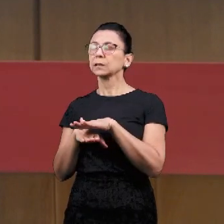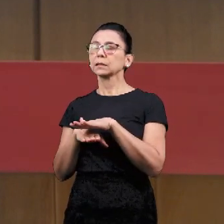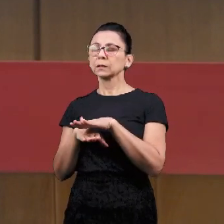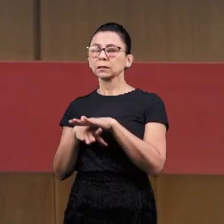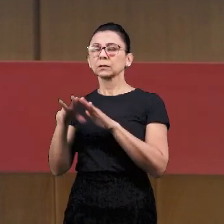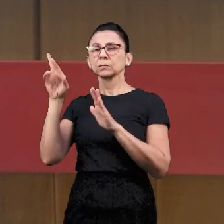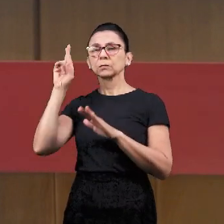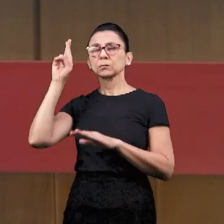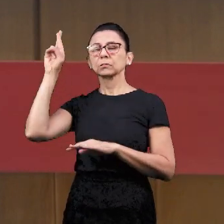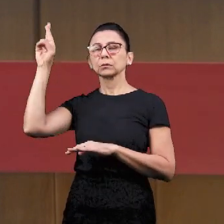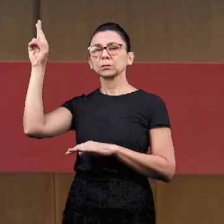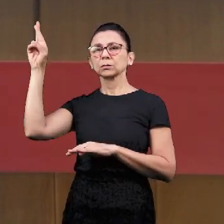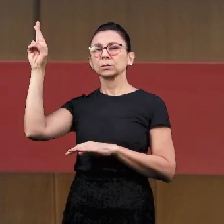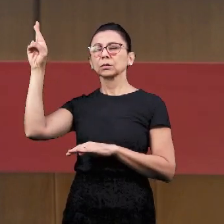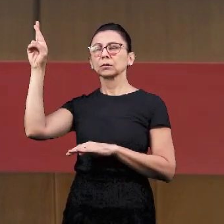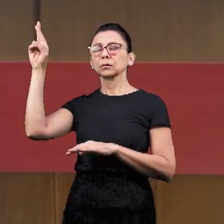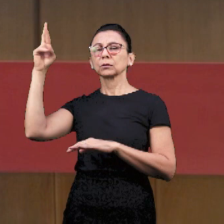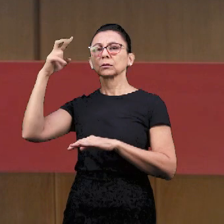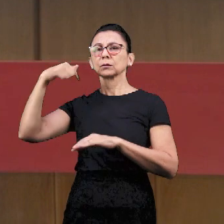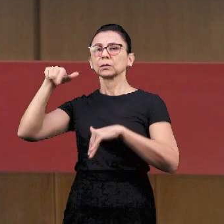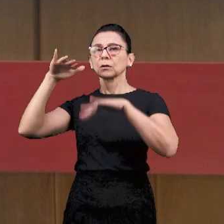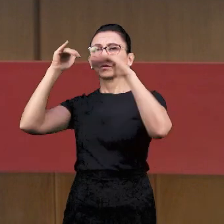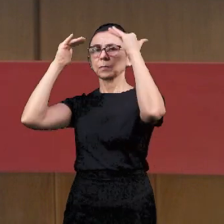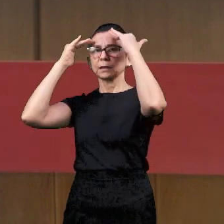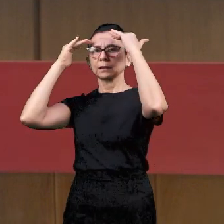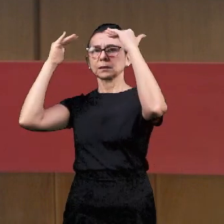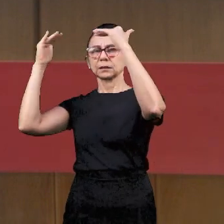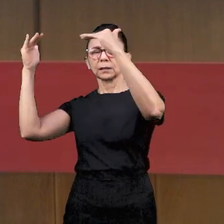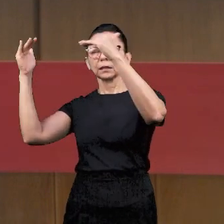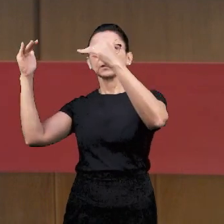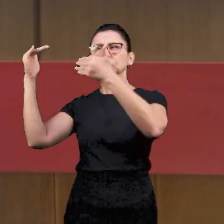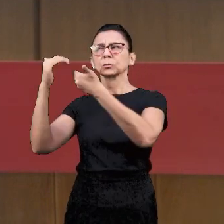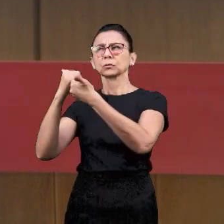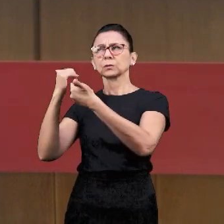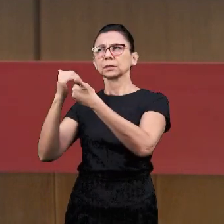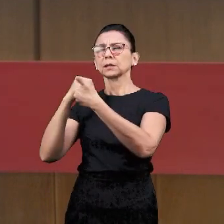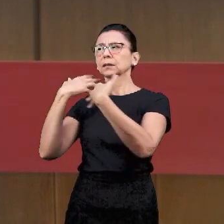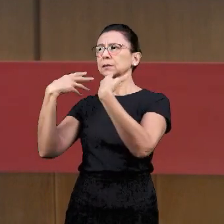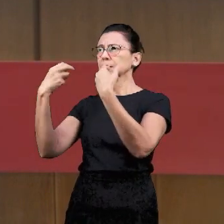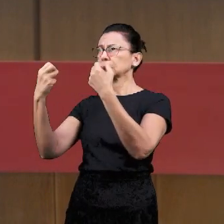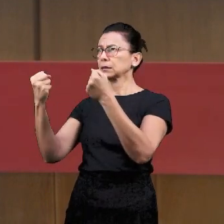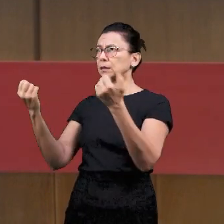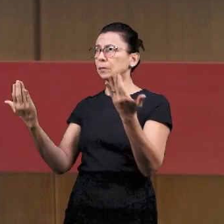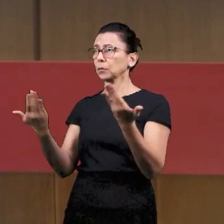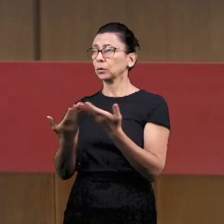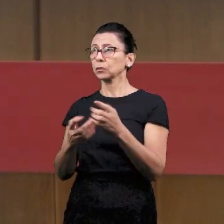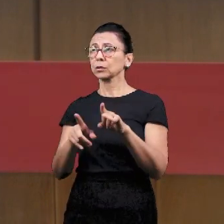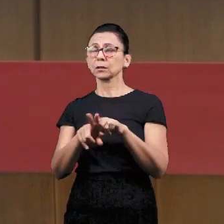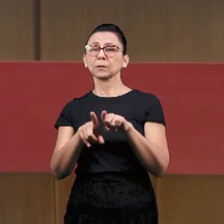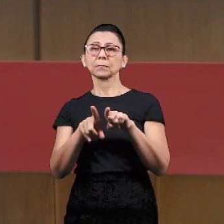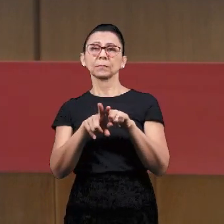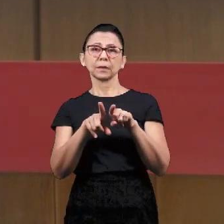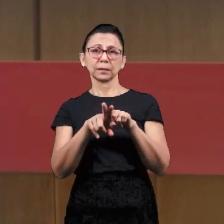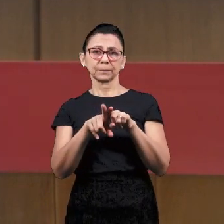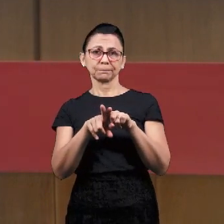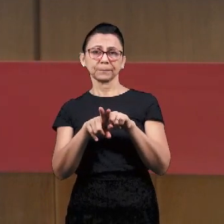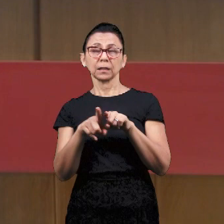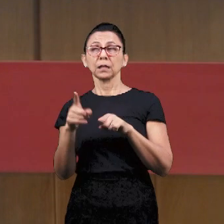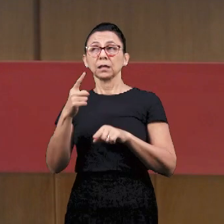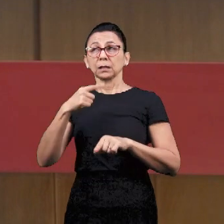voix du berger tous les jours. Ce matin aussi, nous entendons la voix du berger. Et nous sommes dans une